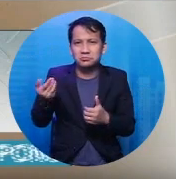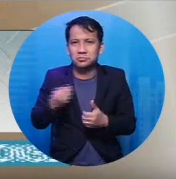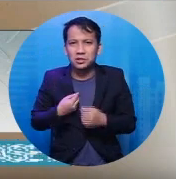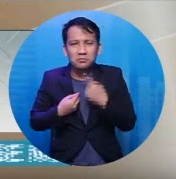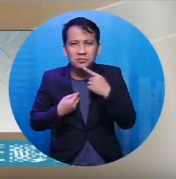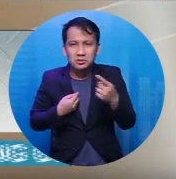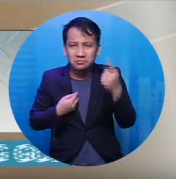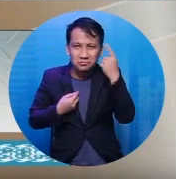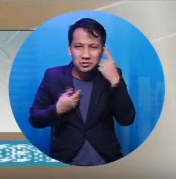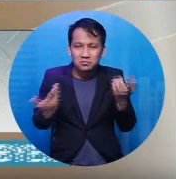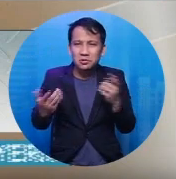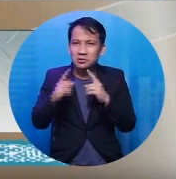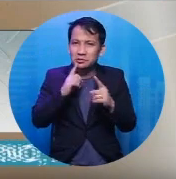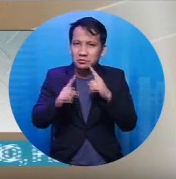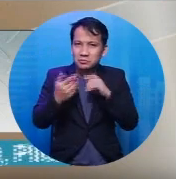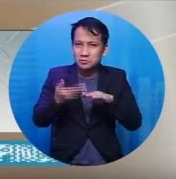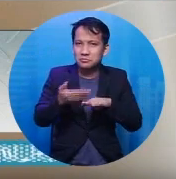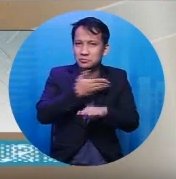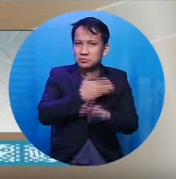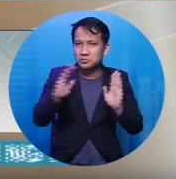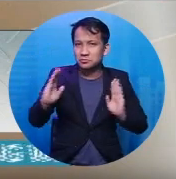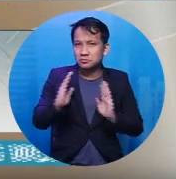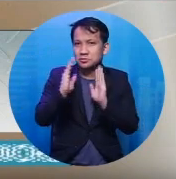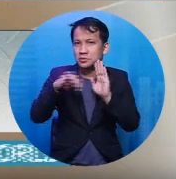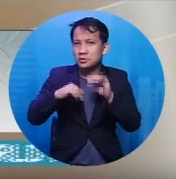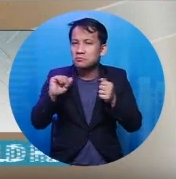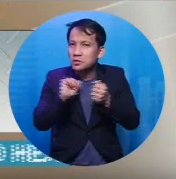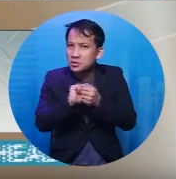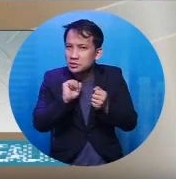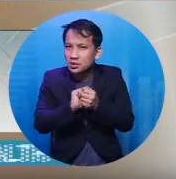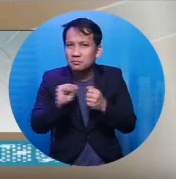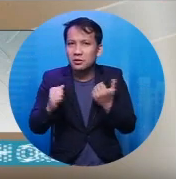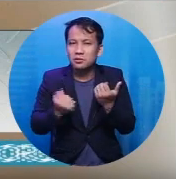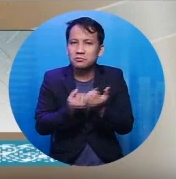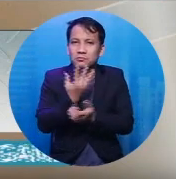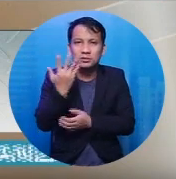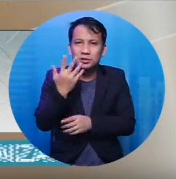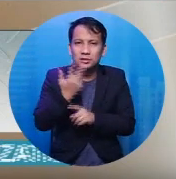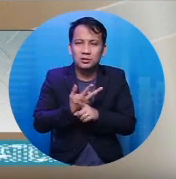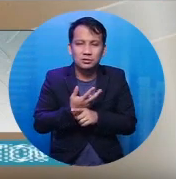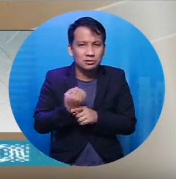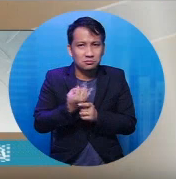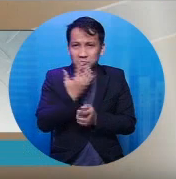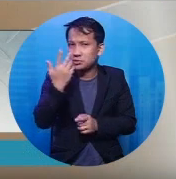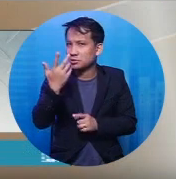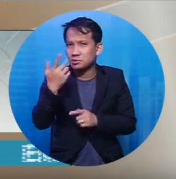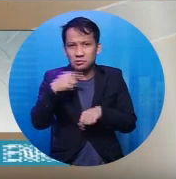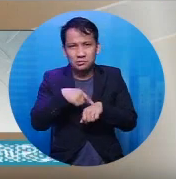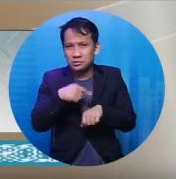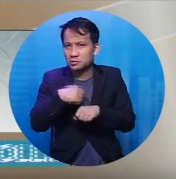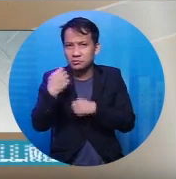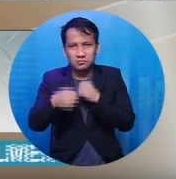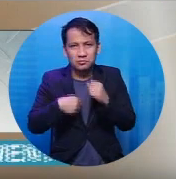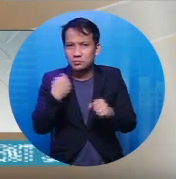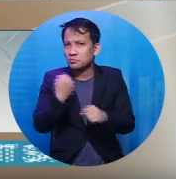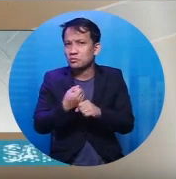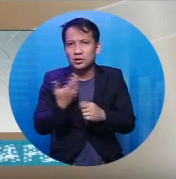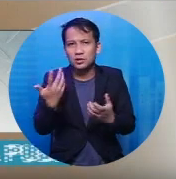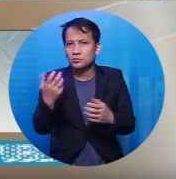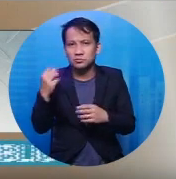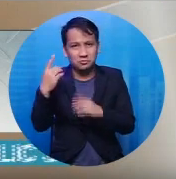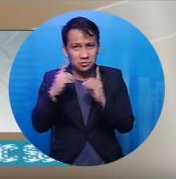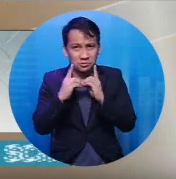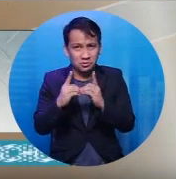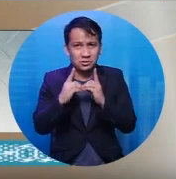Sana... makausap ko muna to face to face, makasama ko muna to ng ilang panahon sa magitan ng